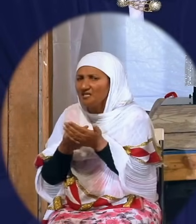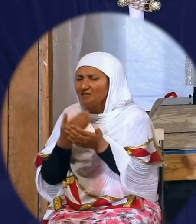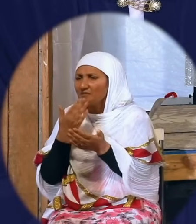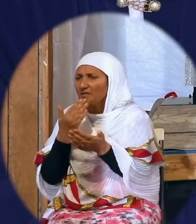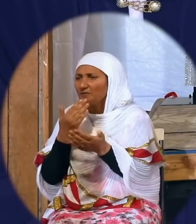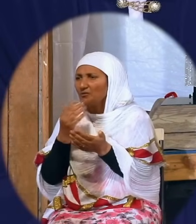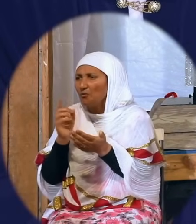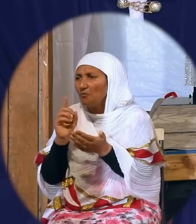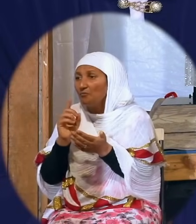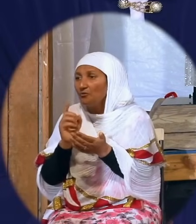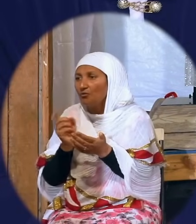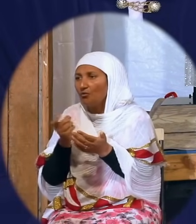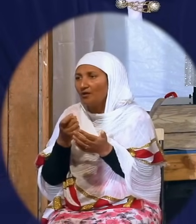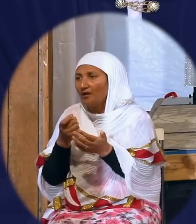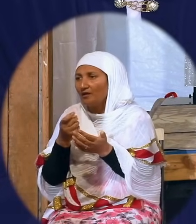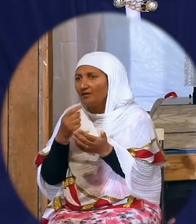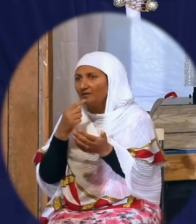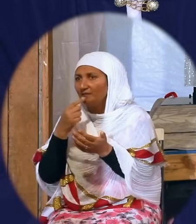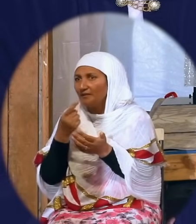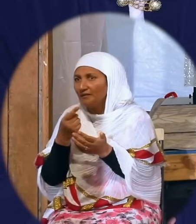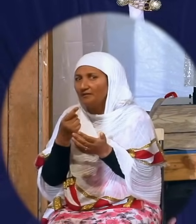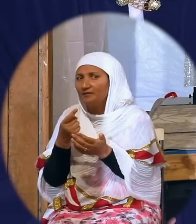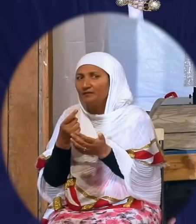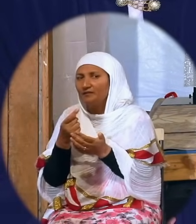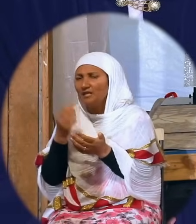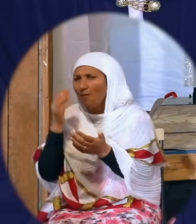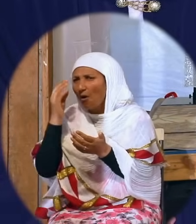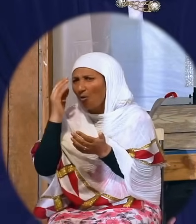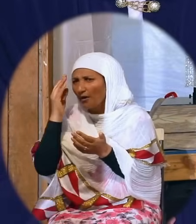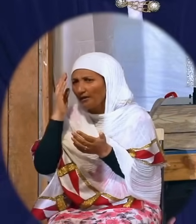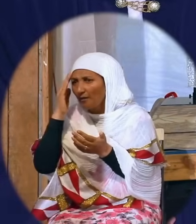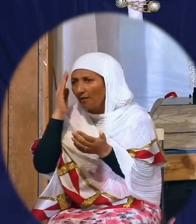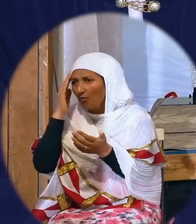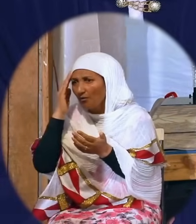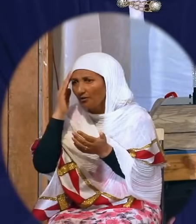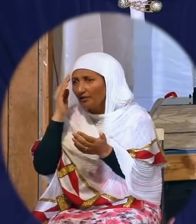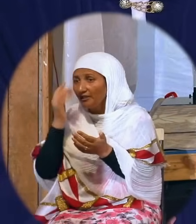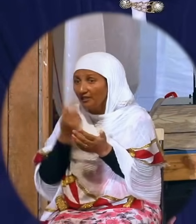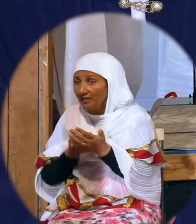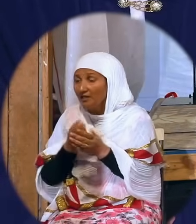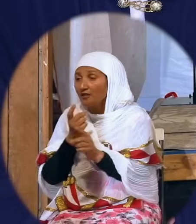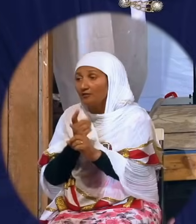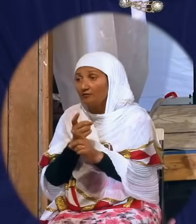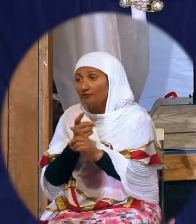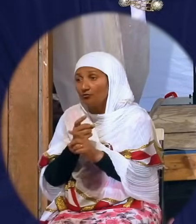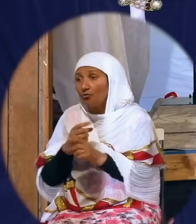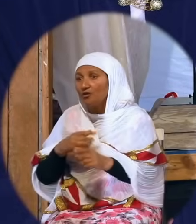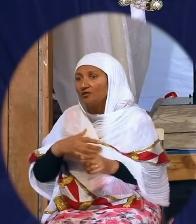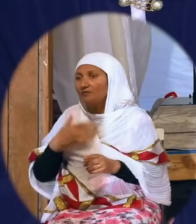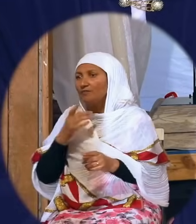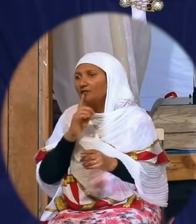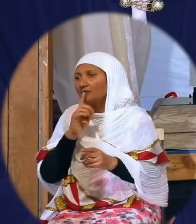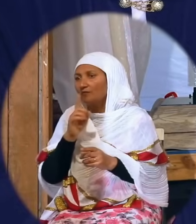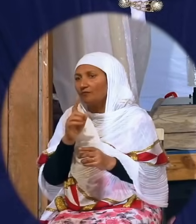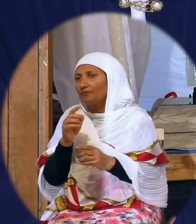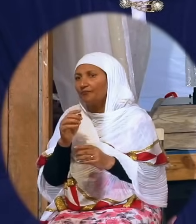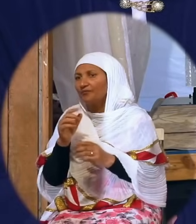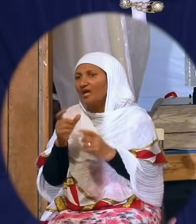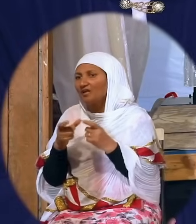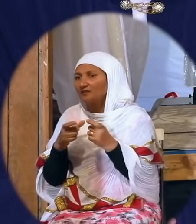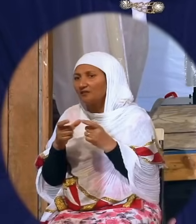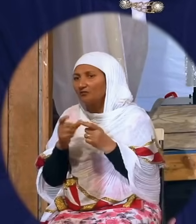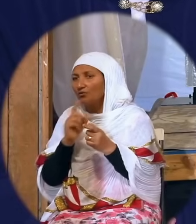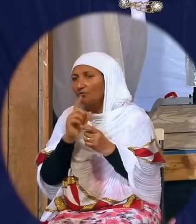ምንድነው የሚያደርገው just በቃ curiosity የማወቅ ይሄ ተፈጥሯዊ ስሜት ነው ስሜቱ ተፈጥሯዊ ነው በነገራችን ላይ ማኔጅመንቱ ነው እንጂ